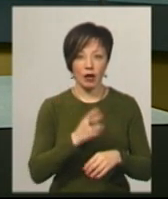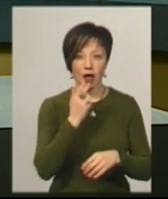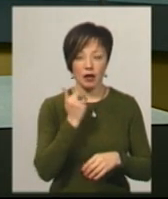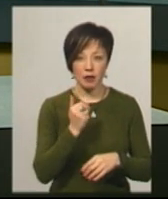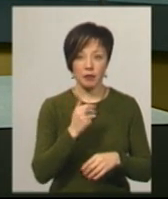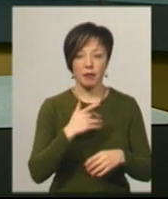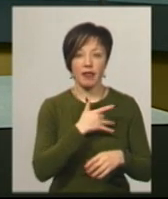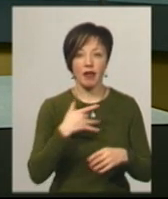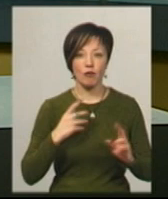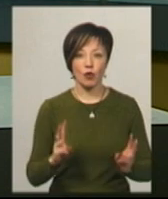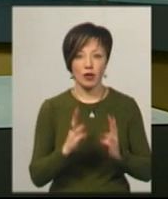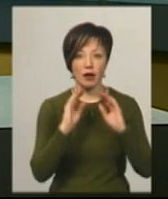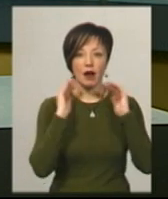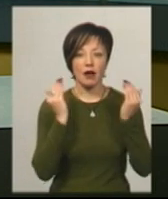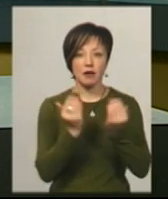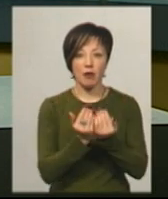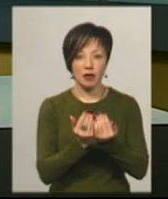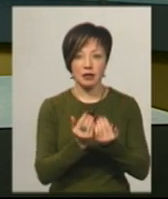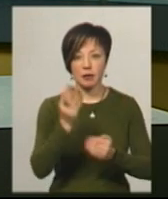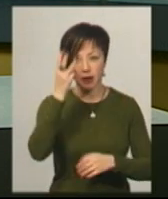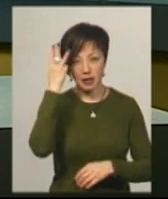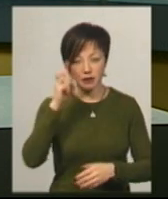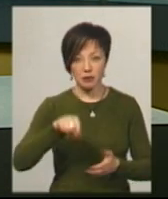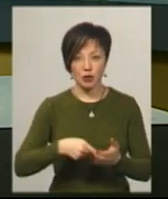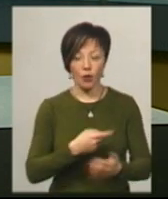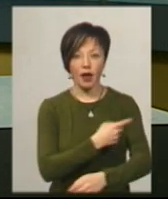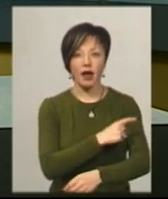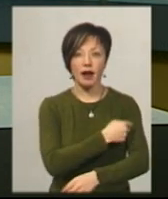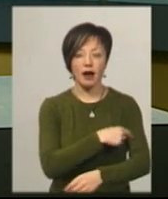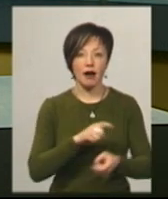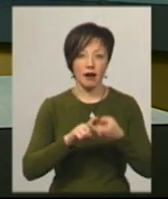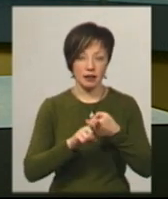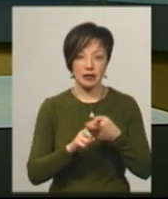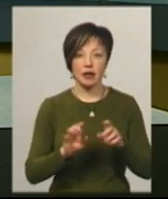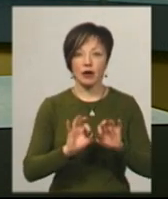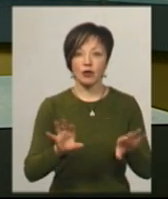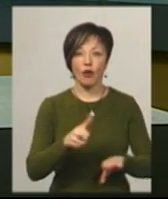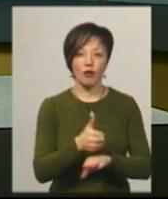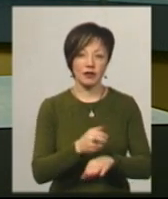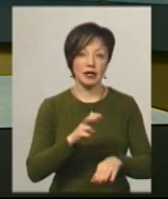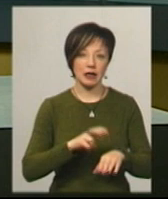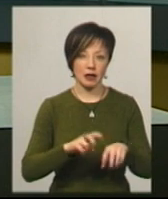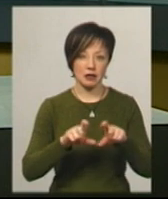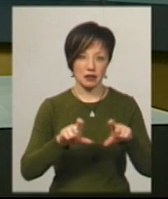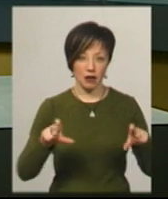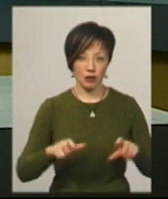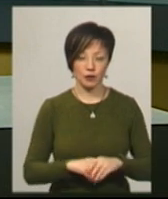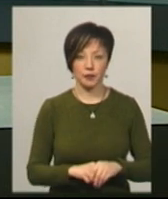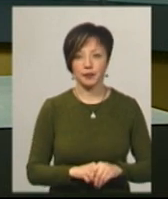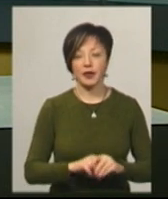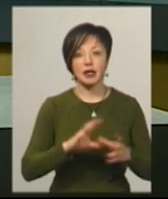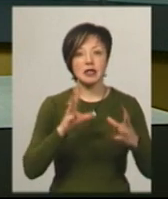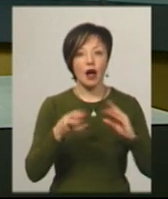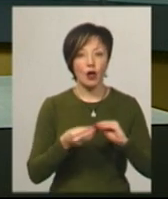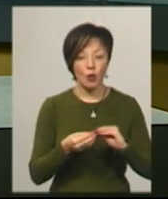з пневмонією, перебувають у реанімації Хмельницької міської інфекційної лікарні. Про це сказала головний лікар медзакладу Оксана Піддубна. Загалом